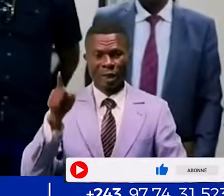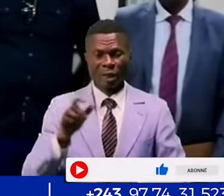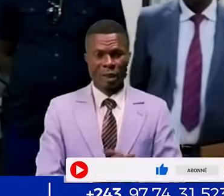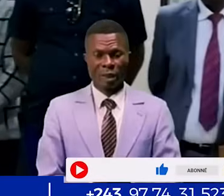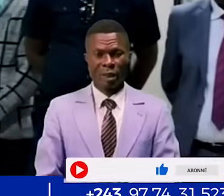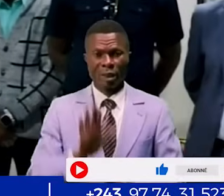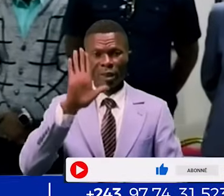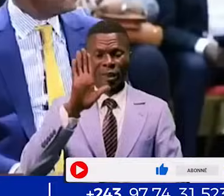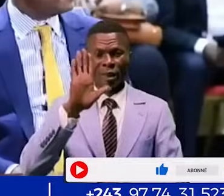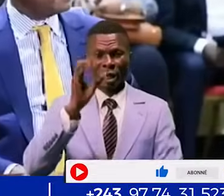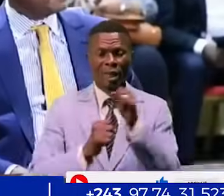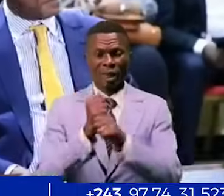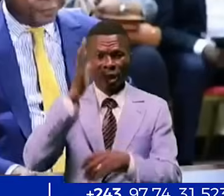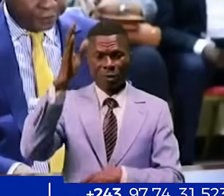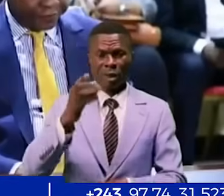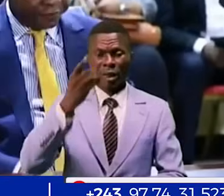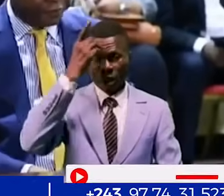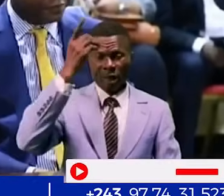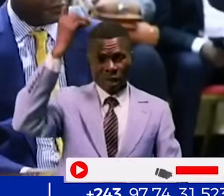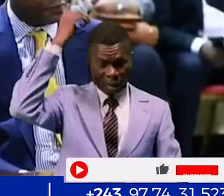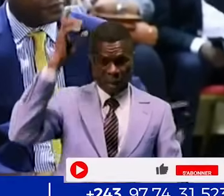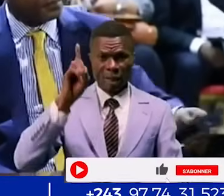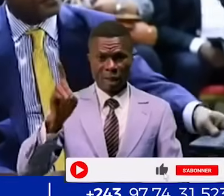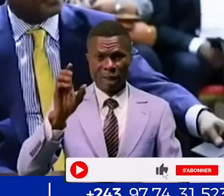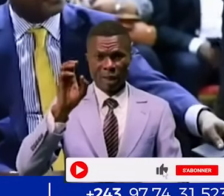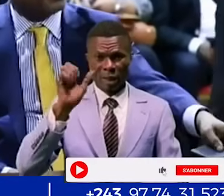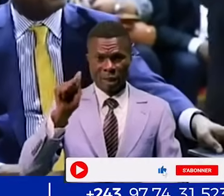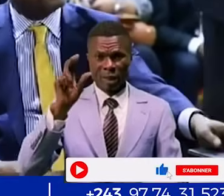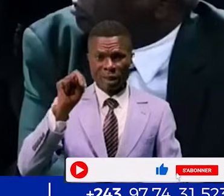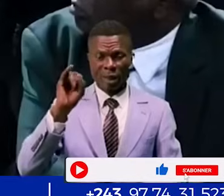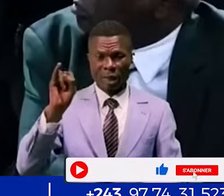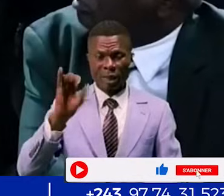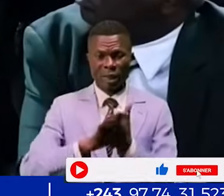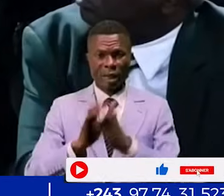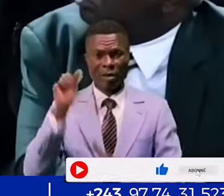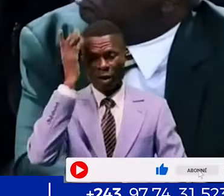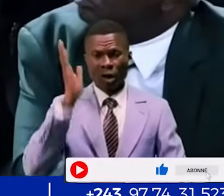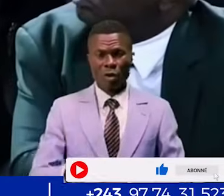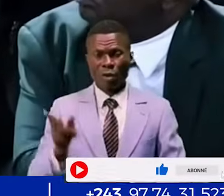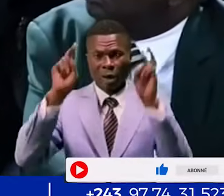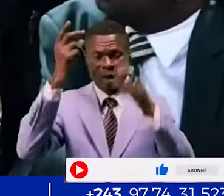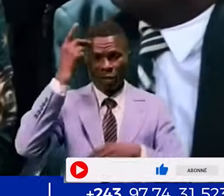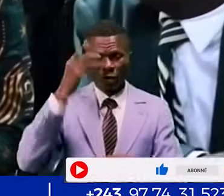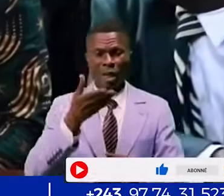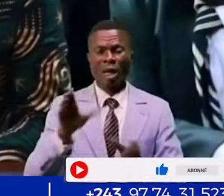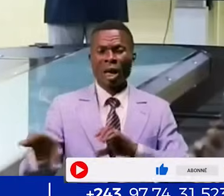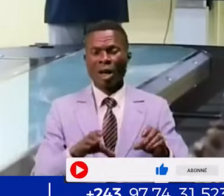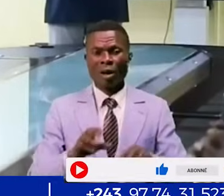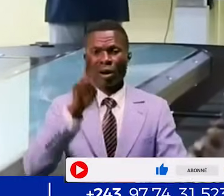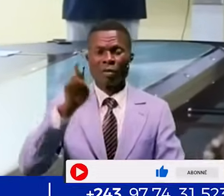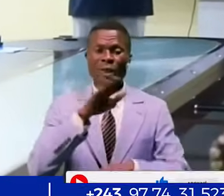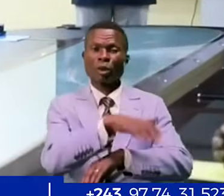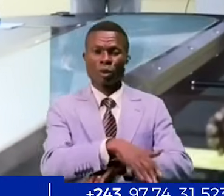Les 5 prochaines années, Daniel Bumba Lubaki présidera aux destinées de la ville de Kinshasa. La symbolique est intervenue vendredi dans